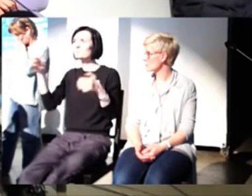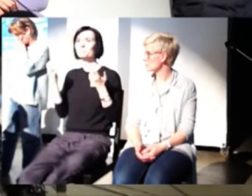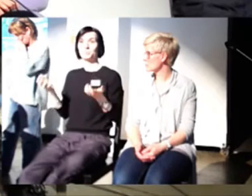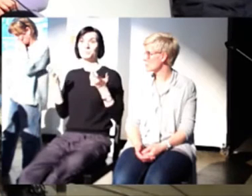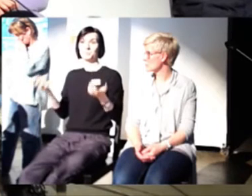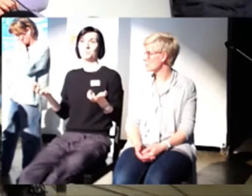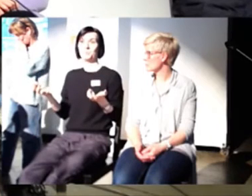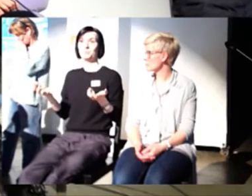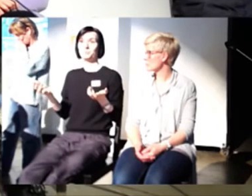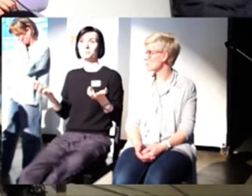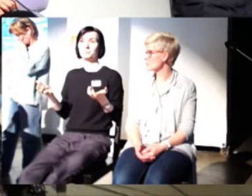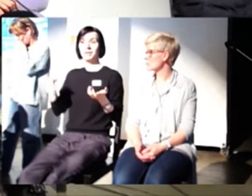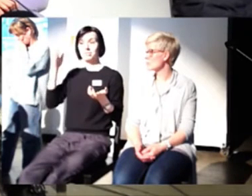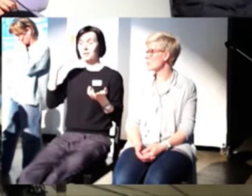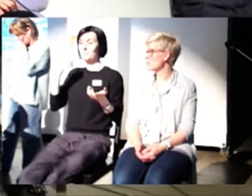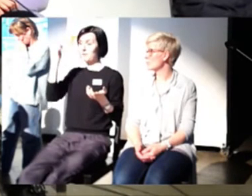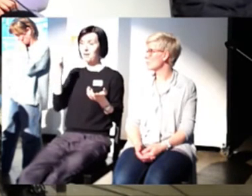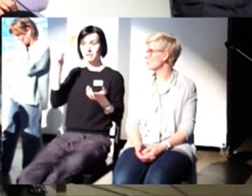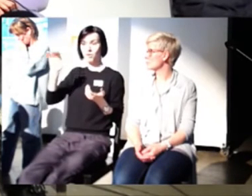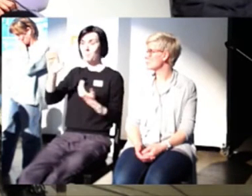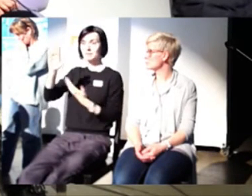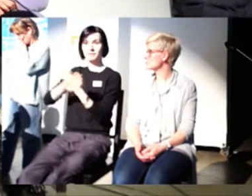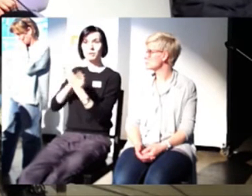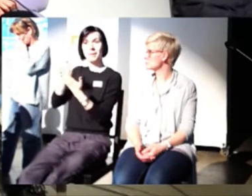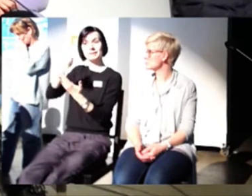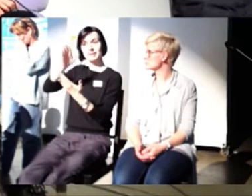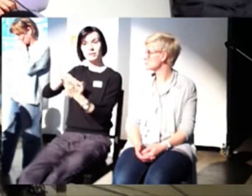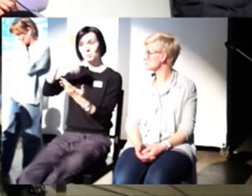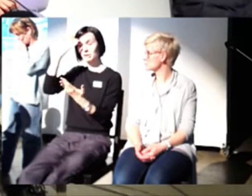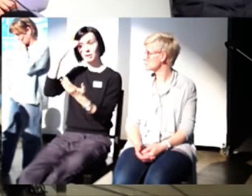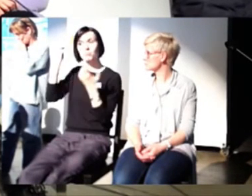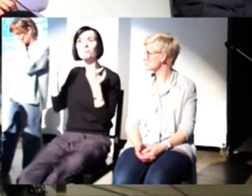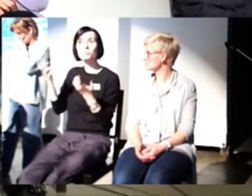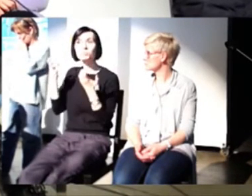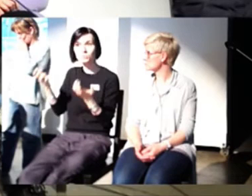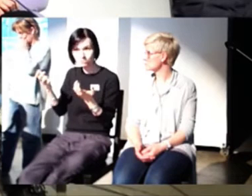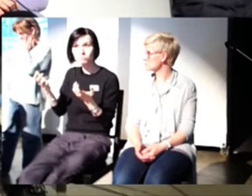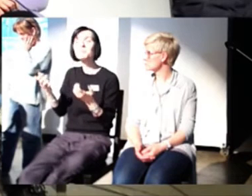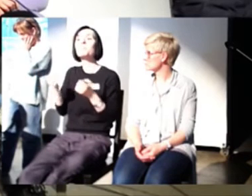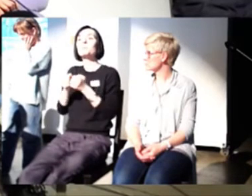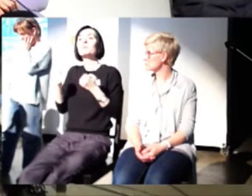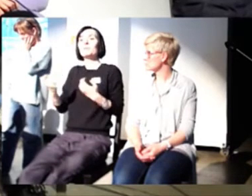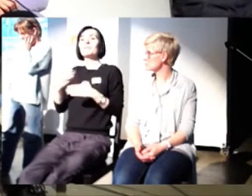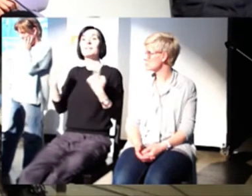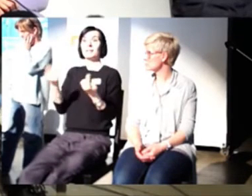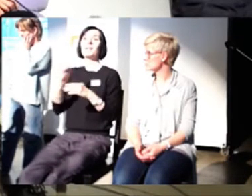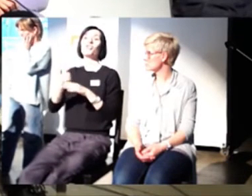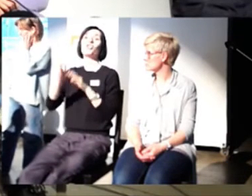Saaren kartanonkaan sivuille laittanut, mutta että siellä on korjattu tilanne. Se on kiva.